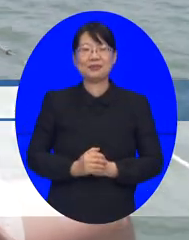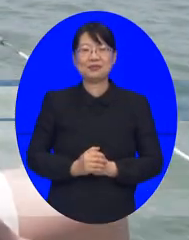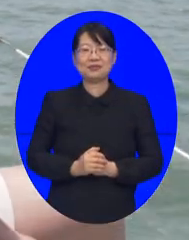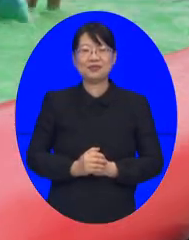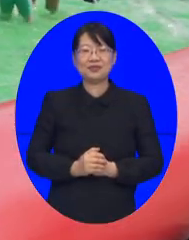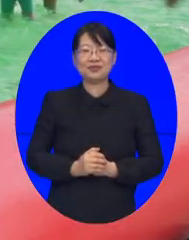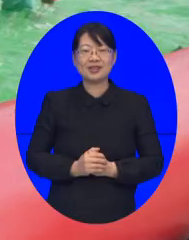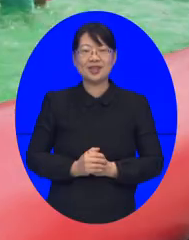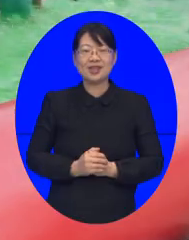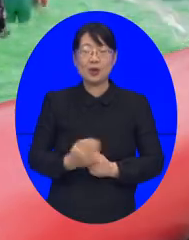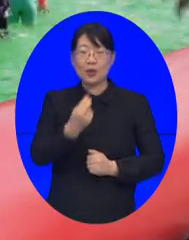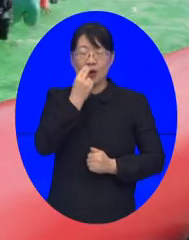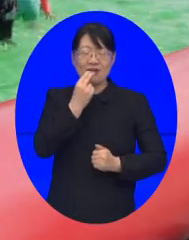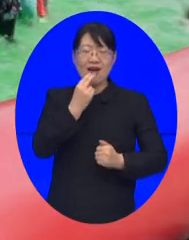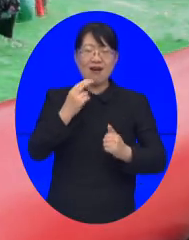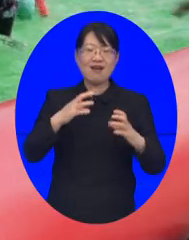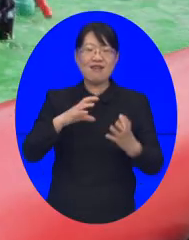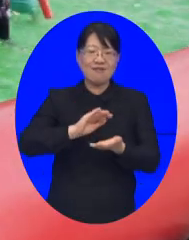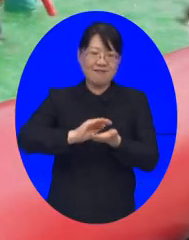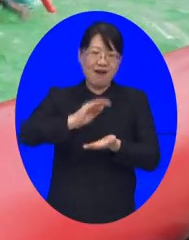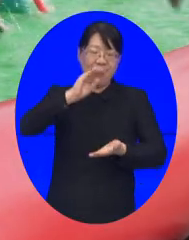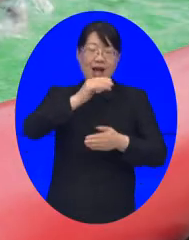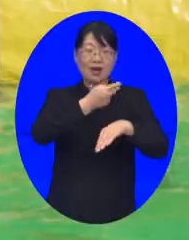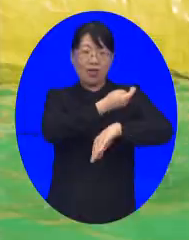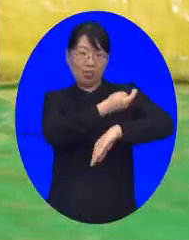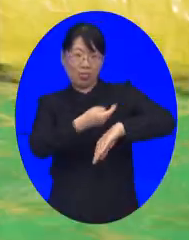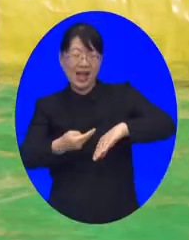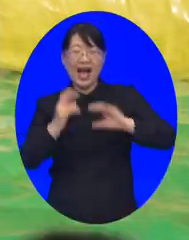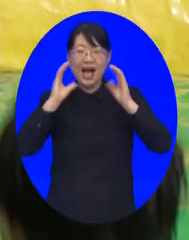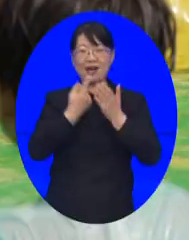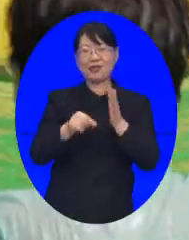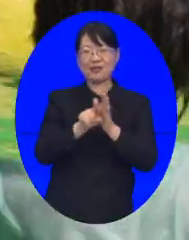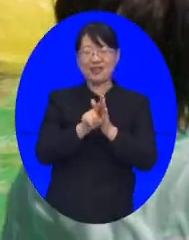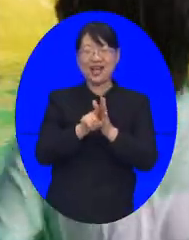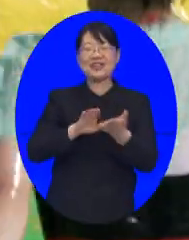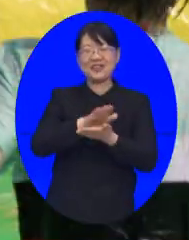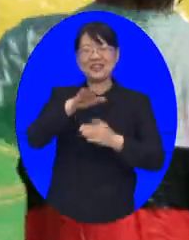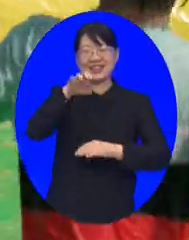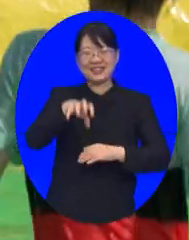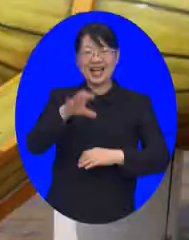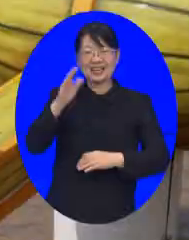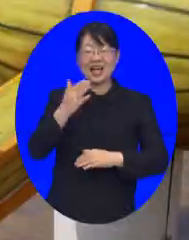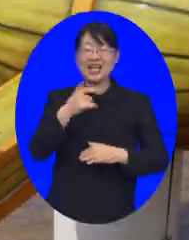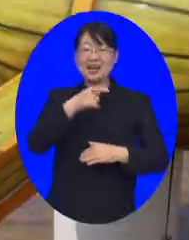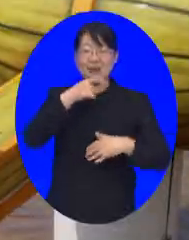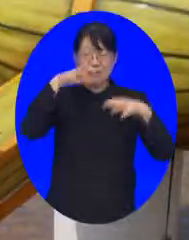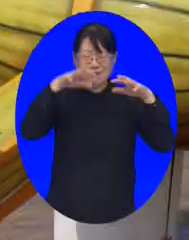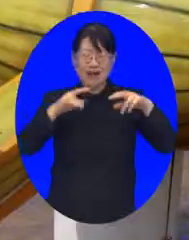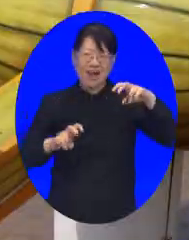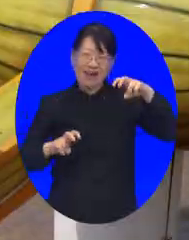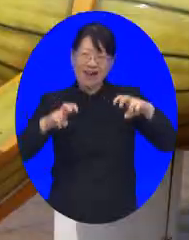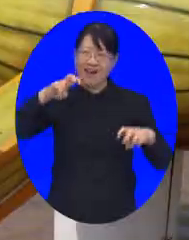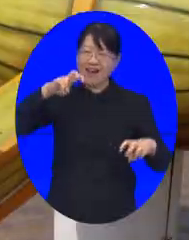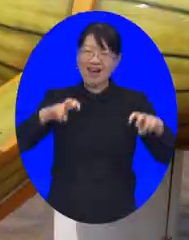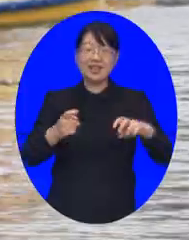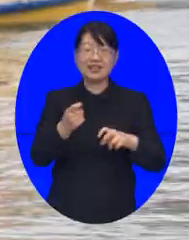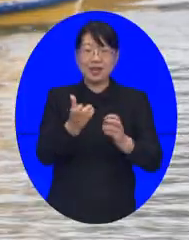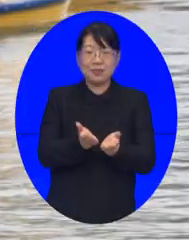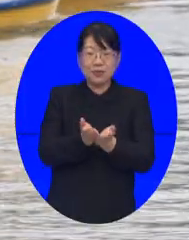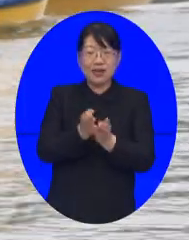좋습니다. 공기를 가득 채운 미끄럼틀은 아이들을 위한 물놀이장이 됐습니다. 시원한 물줄기를 맞으며 시소를